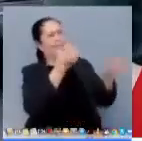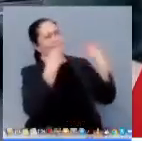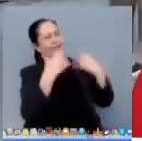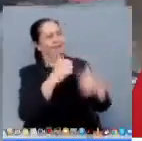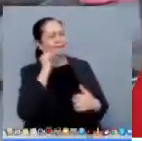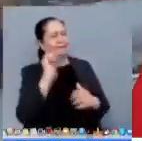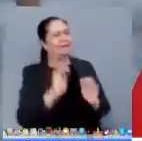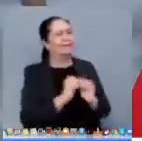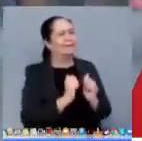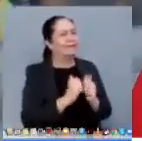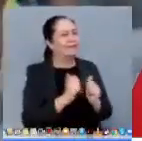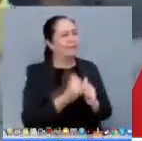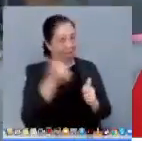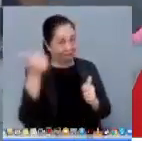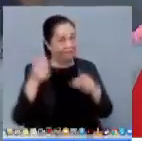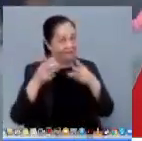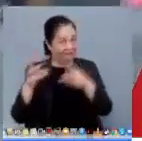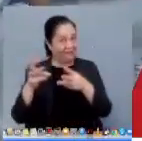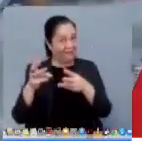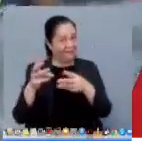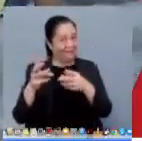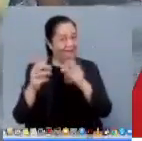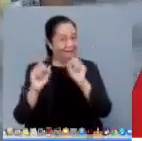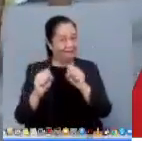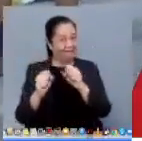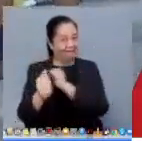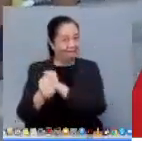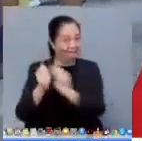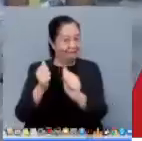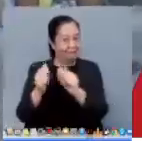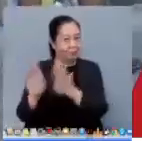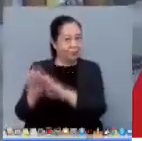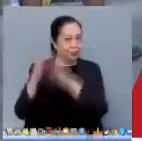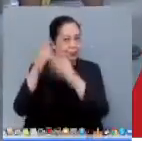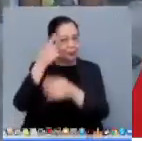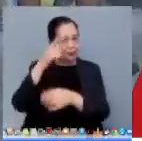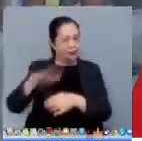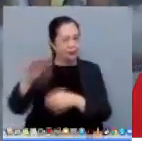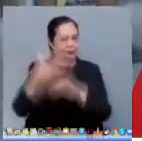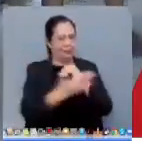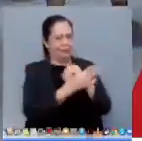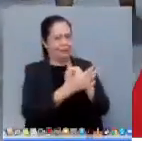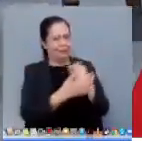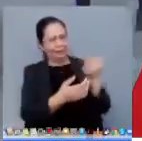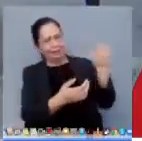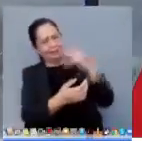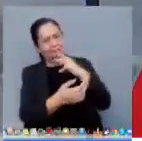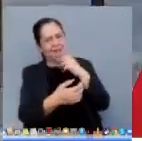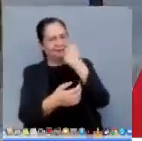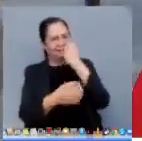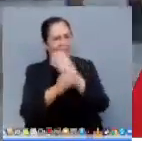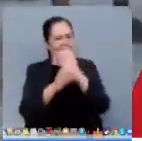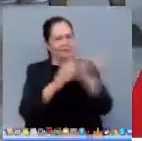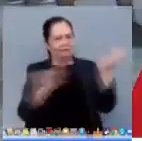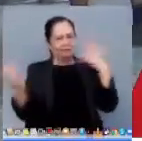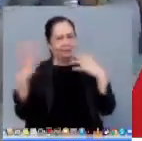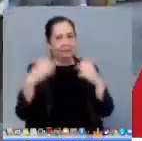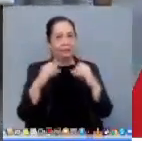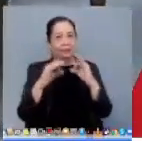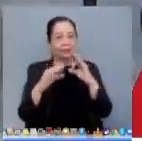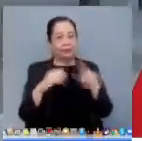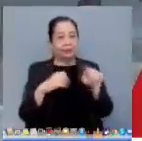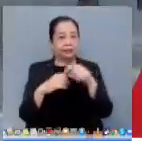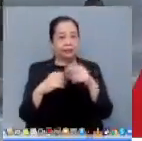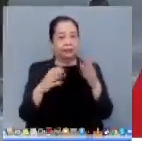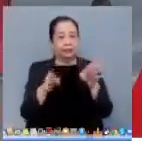mga alternatibong ruta kayo na pwedeng buksan para po sa kanila, para iwas sa basa yung mga kotse daw nila? Ang saradong kali lang po natin ngayon ay dito